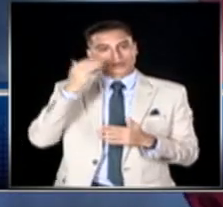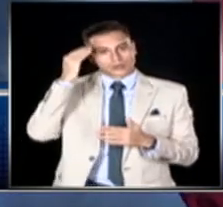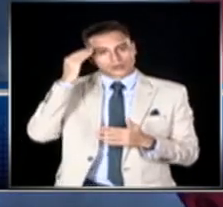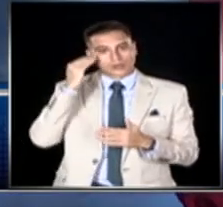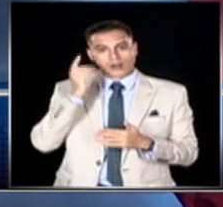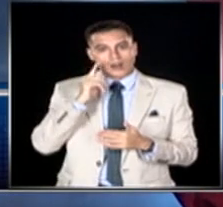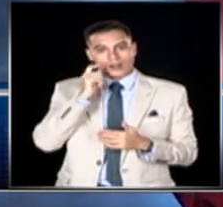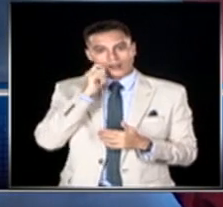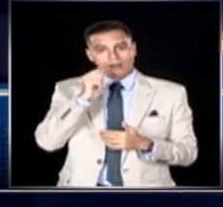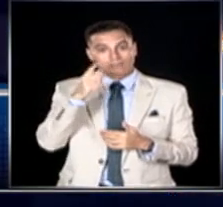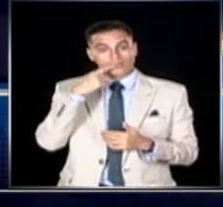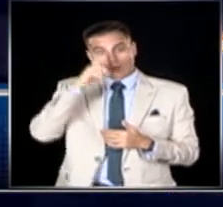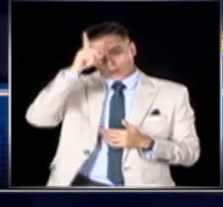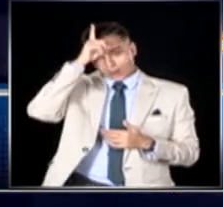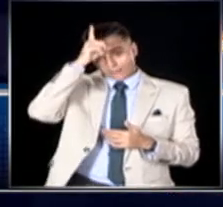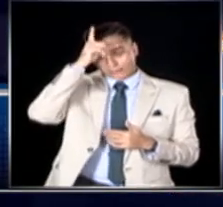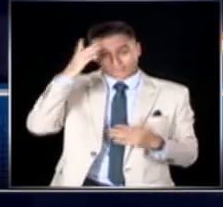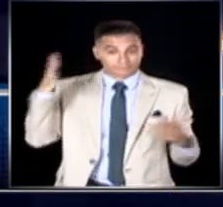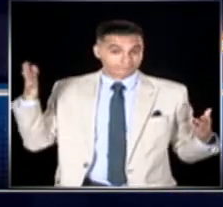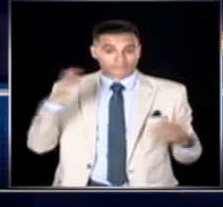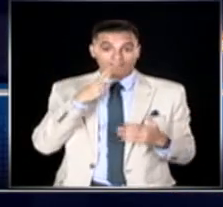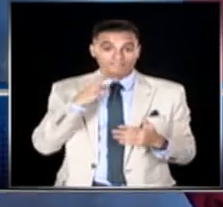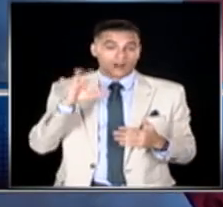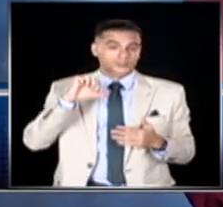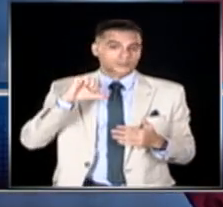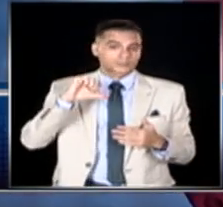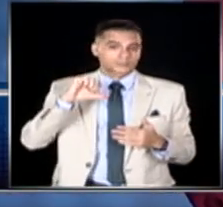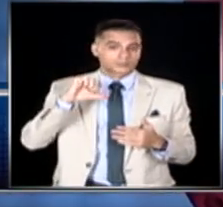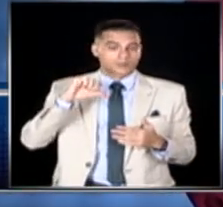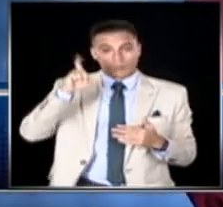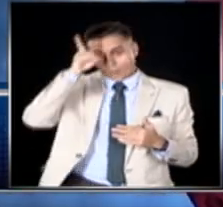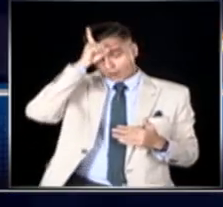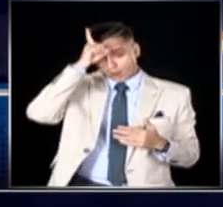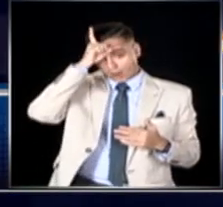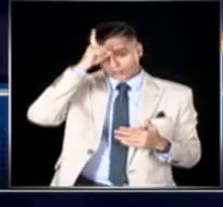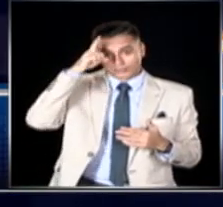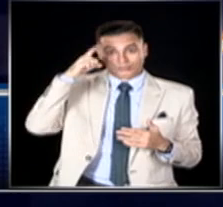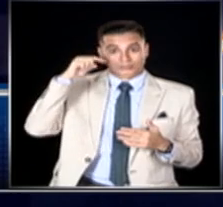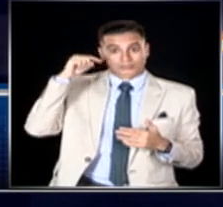إسبانيا. فرنسا خسرت